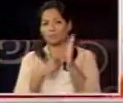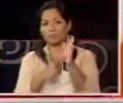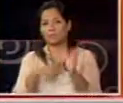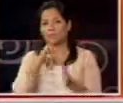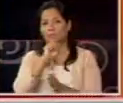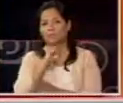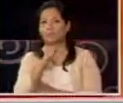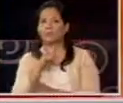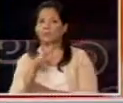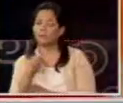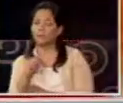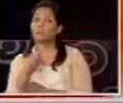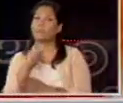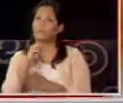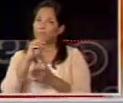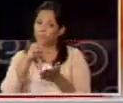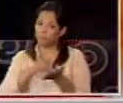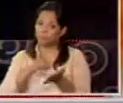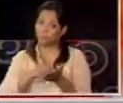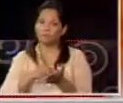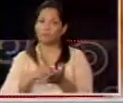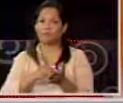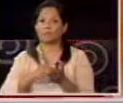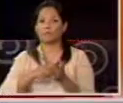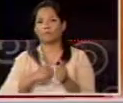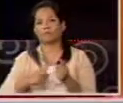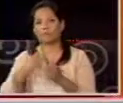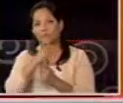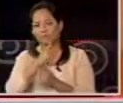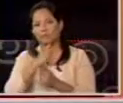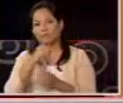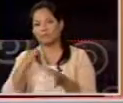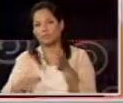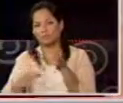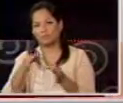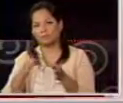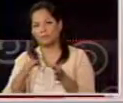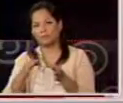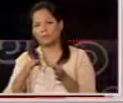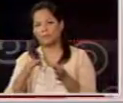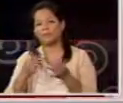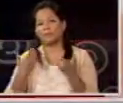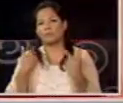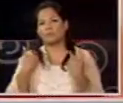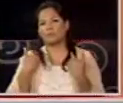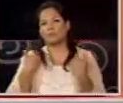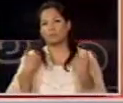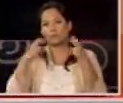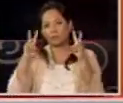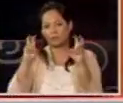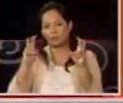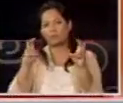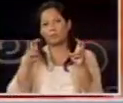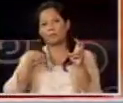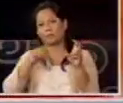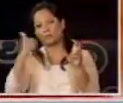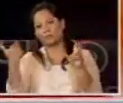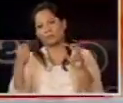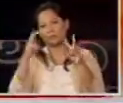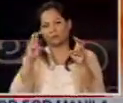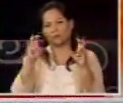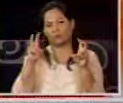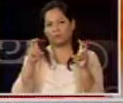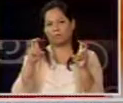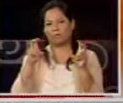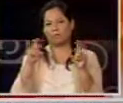nangutang ang Chief Justice. Kung yun ay mapapatunayan namin, sa tingin ko'y sapat na. Yung mga issues, no, yung mga sub-issues niyan, although hindi